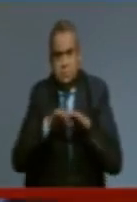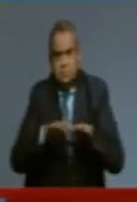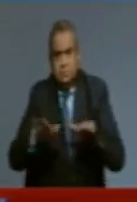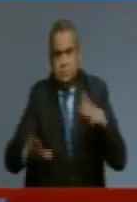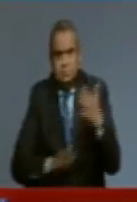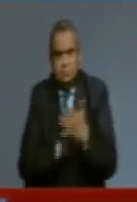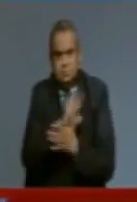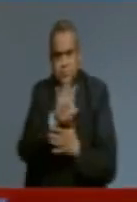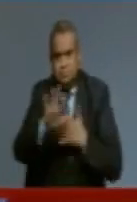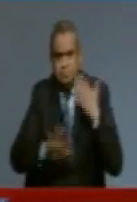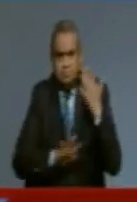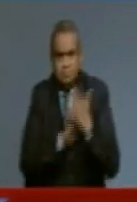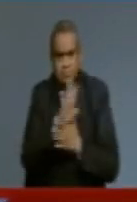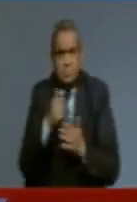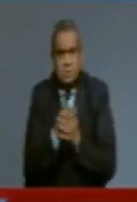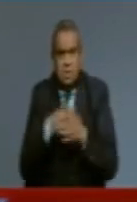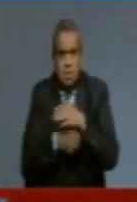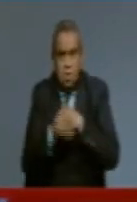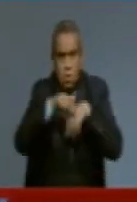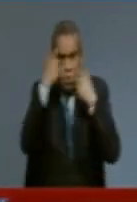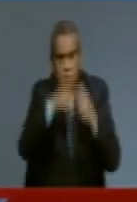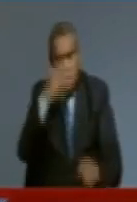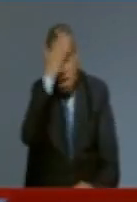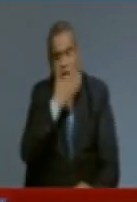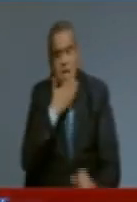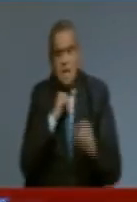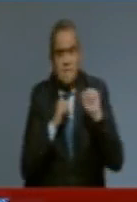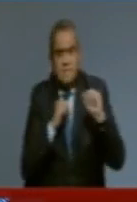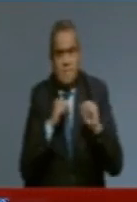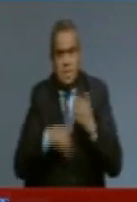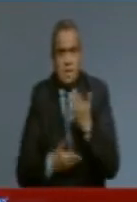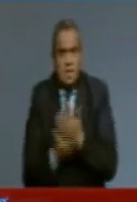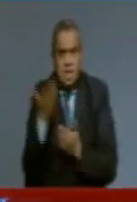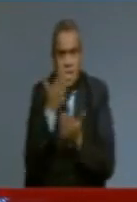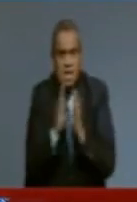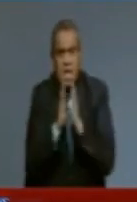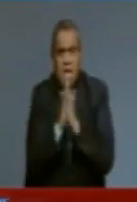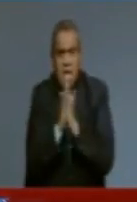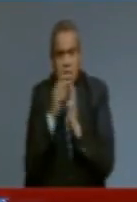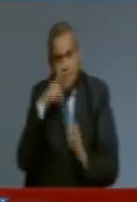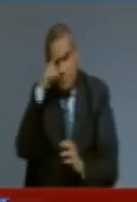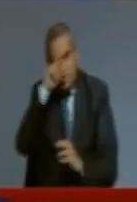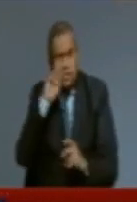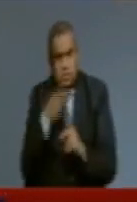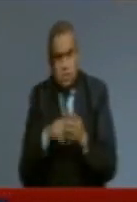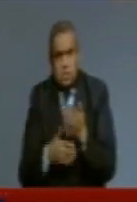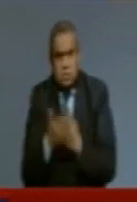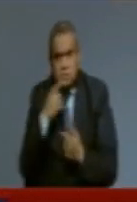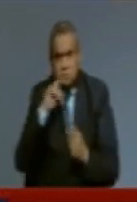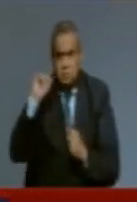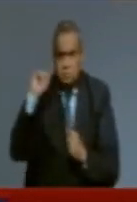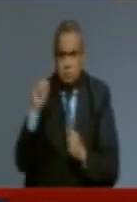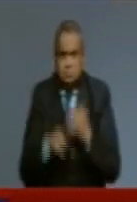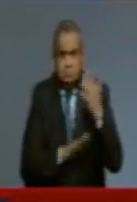في القارة الإفريقية، وللأسف الشديد تتعرض للملاحقات أو يتعرض